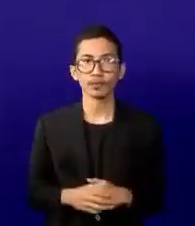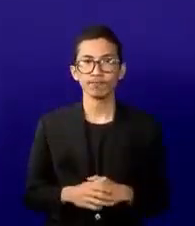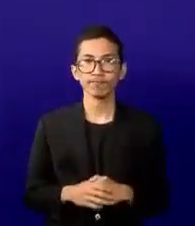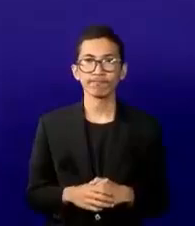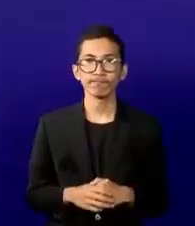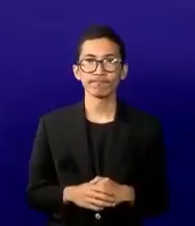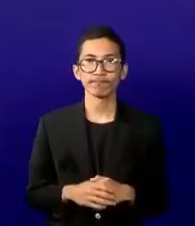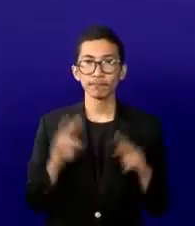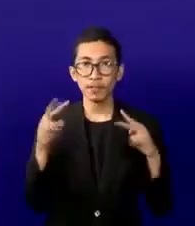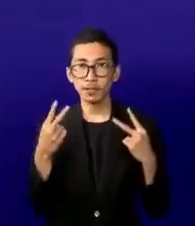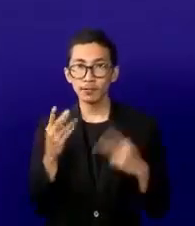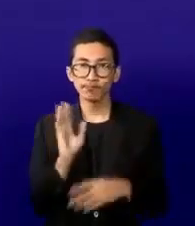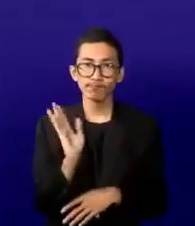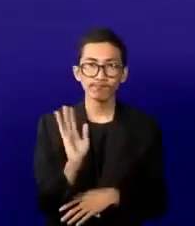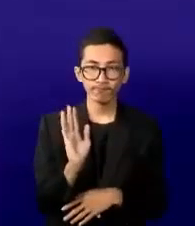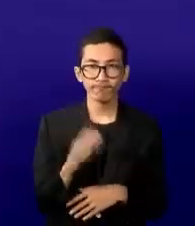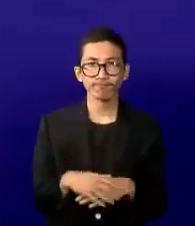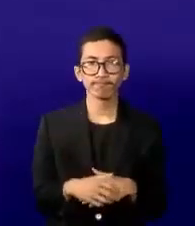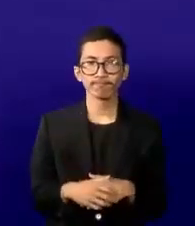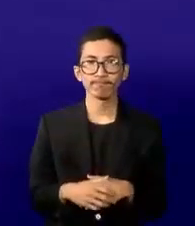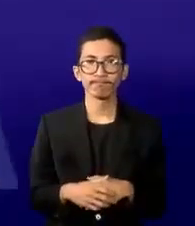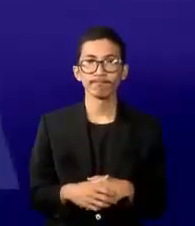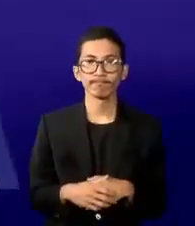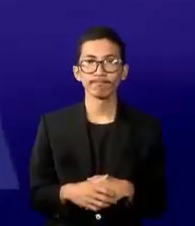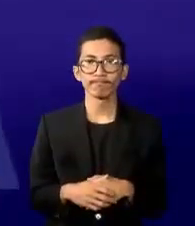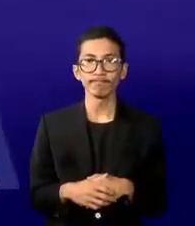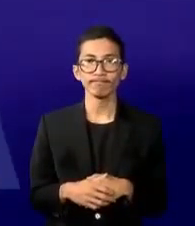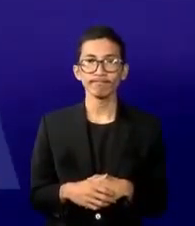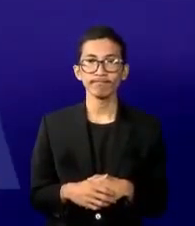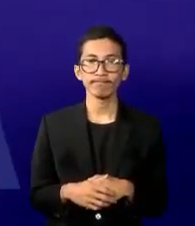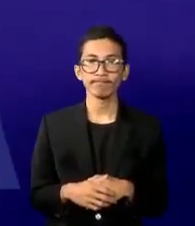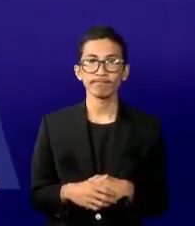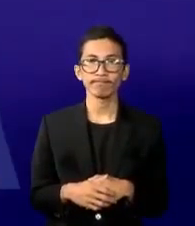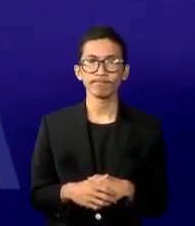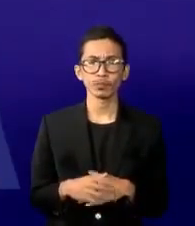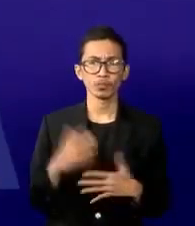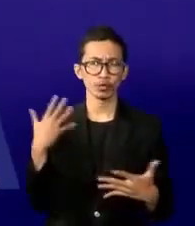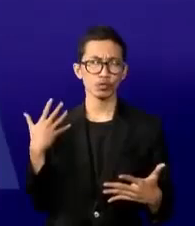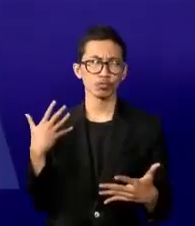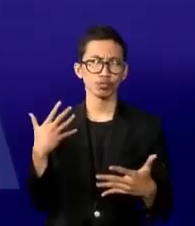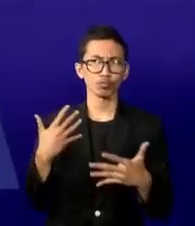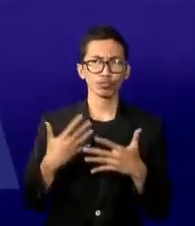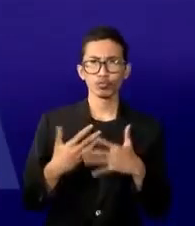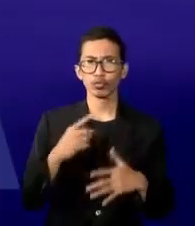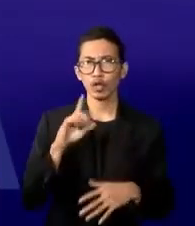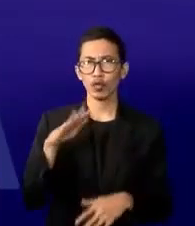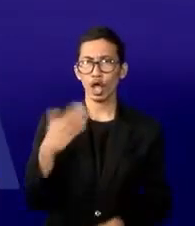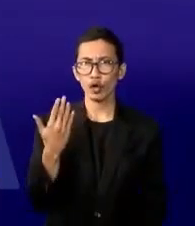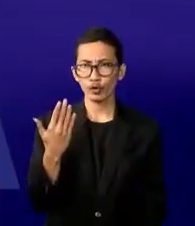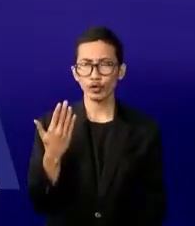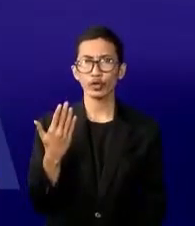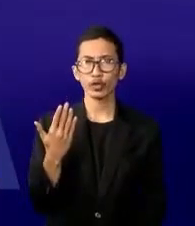selemirsa yang hadir di tempat masing-masing jadi ee Sudah hampir 1 tahun ya kita pandemi covid dan